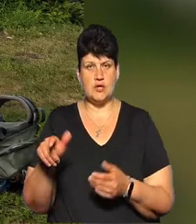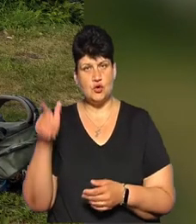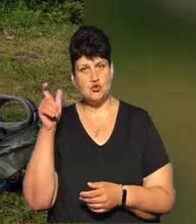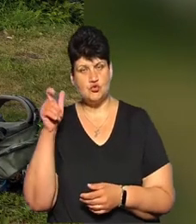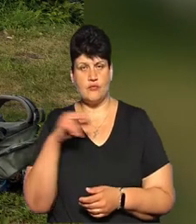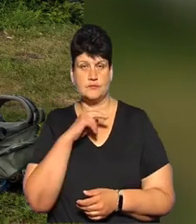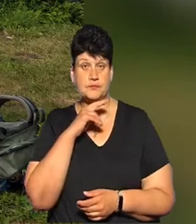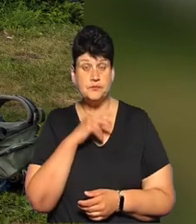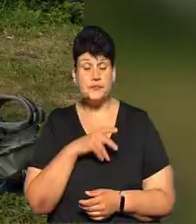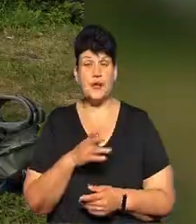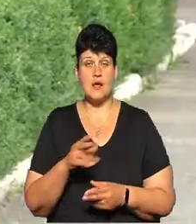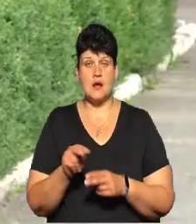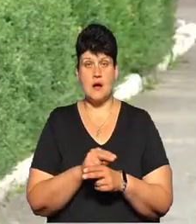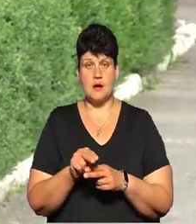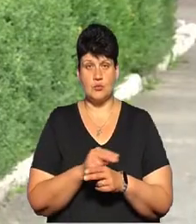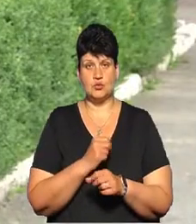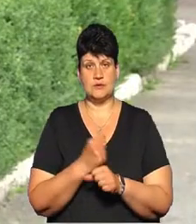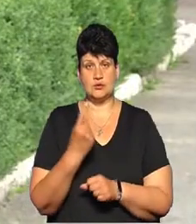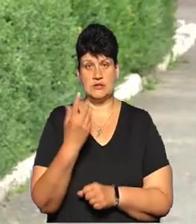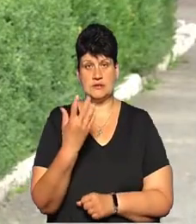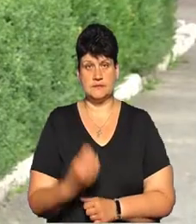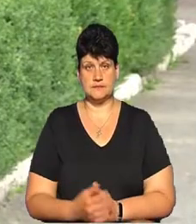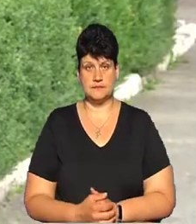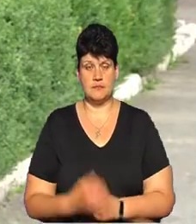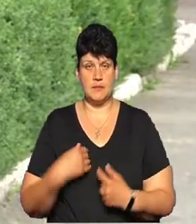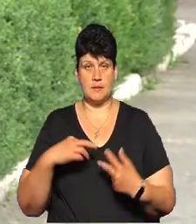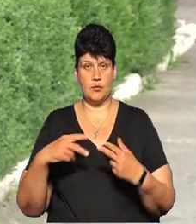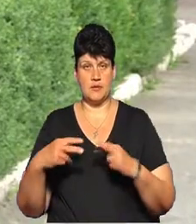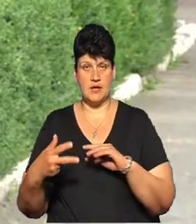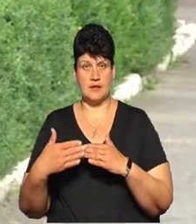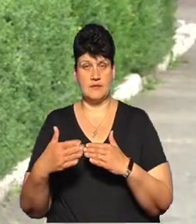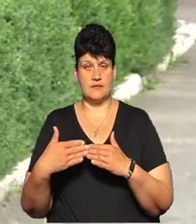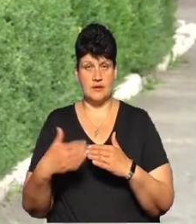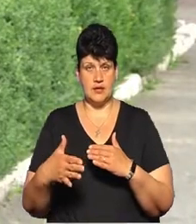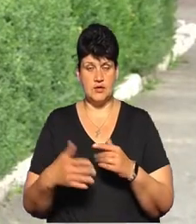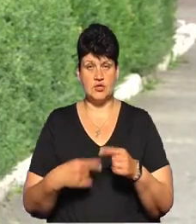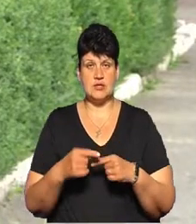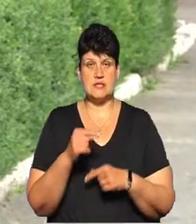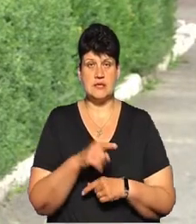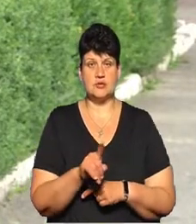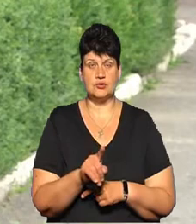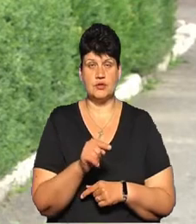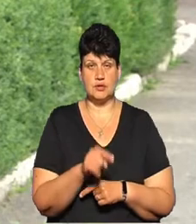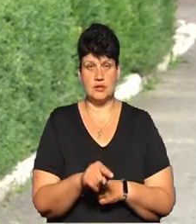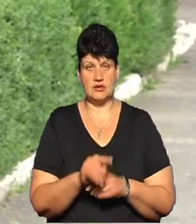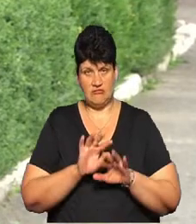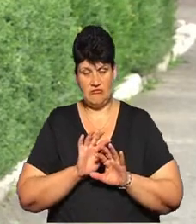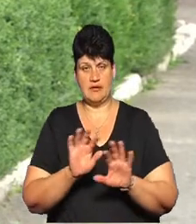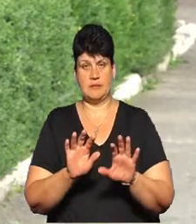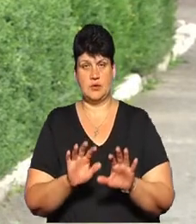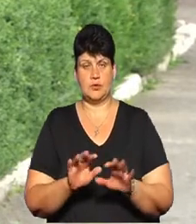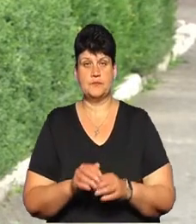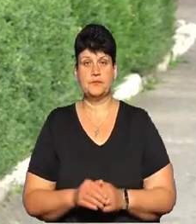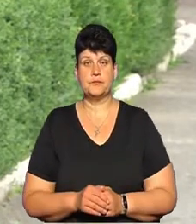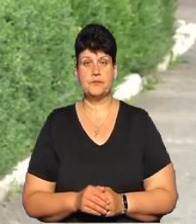Ремонт у помешканні зробили за день. Ми поміняли вхідні двері через те, що їх вибило ударною хвилею.